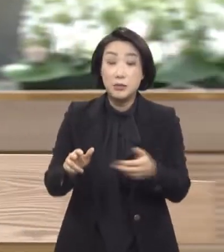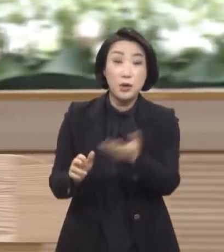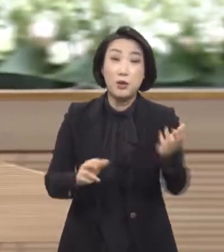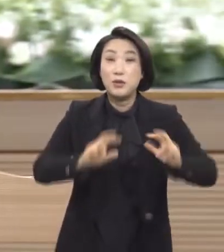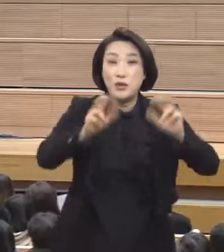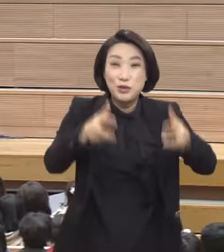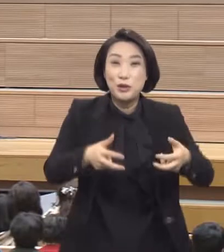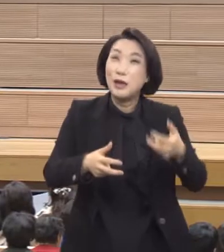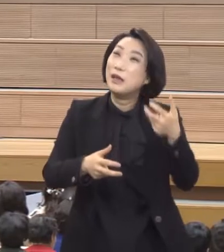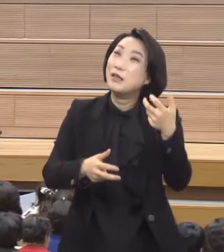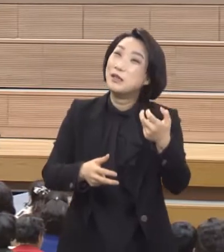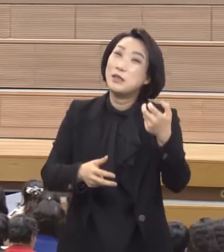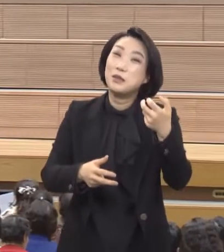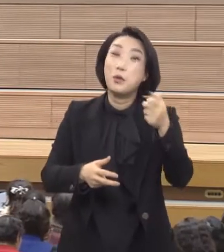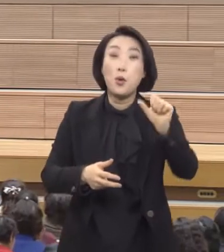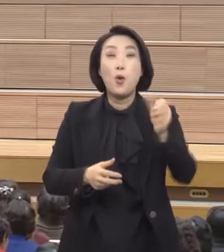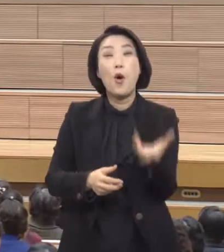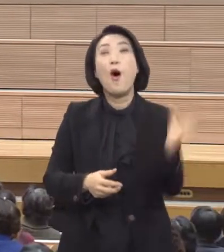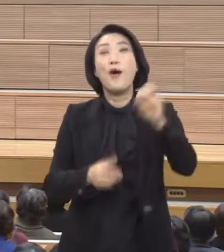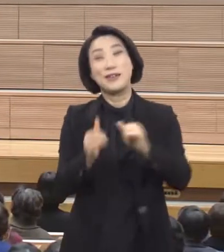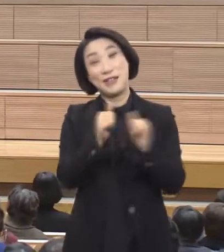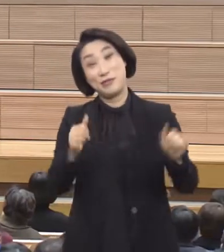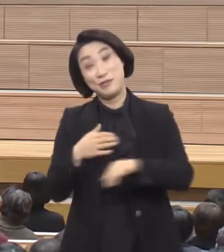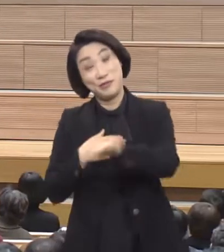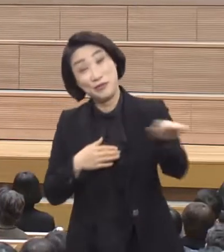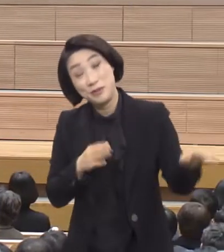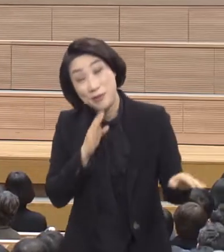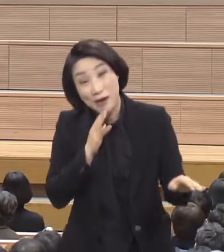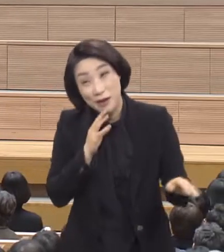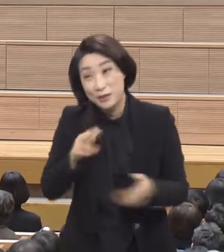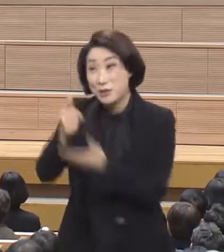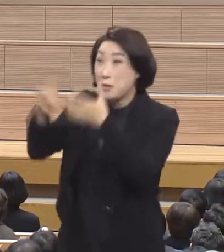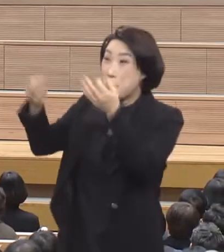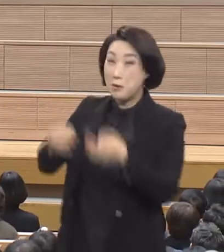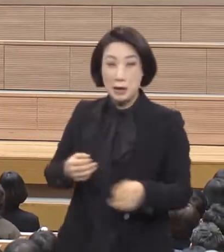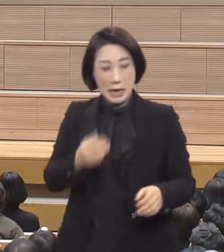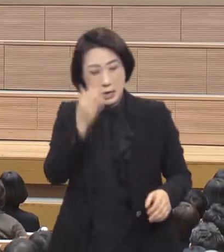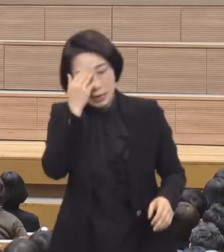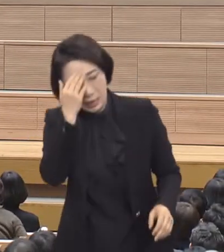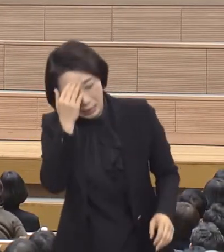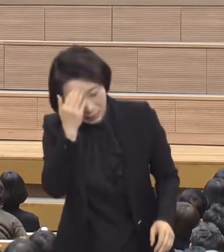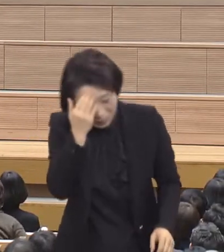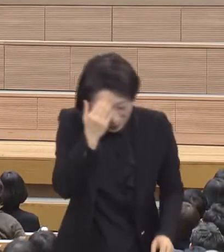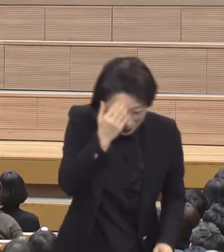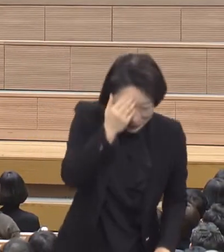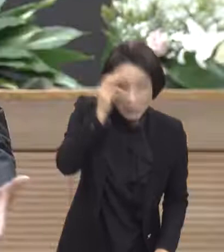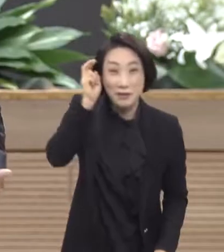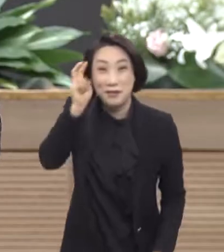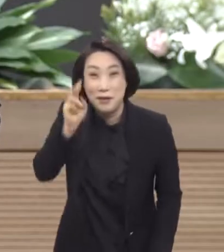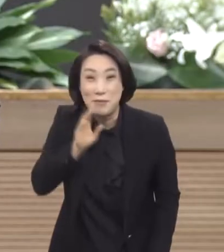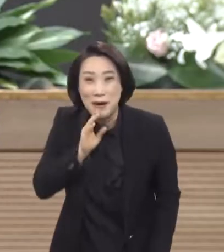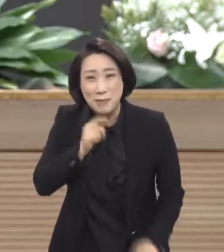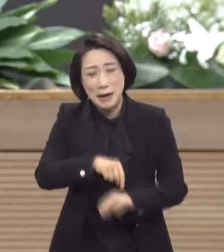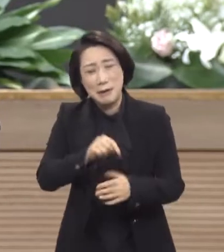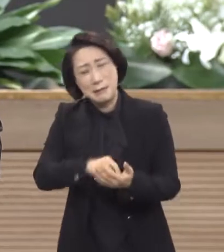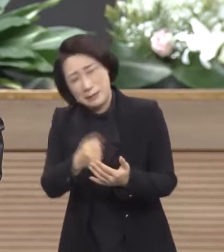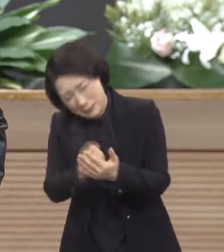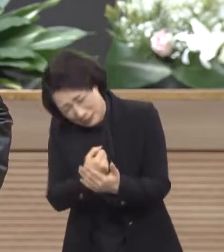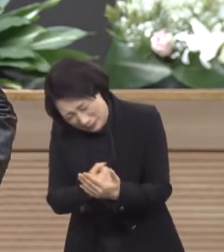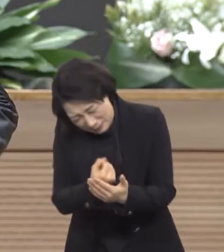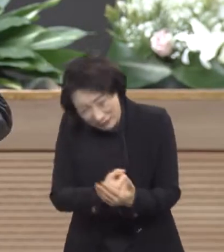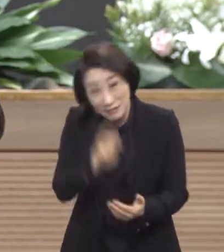지구에 75억을 데리고 우리 주님이 속 썩으시고 마음이